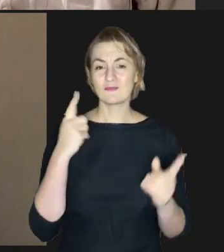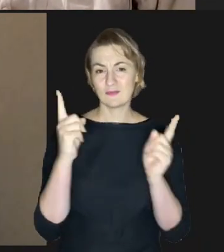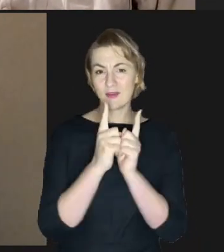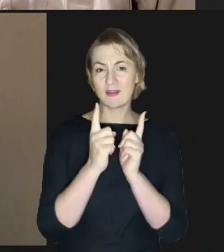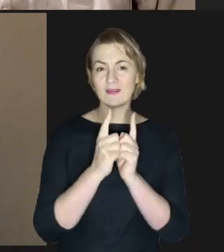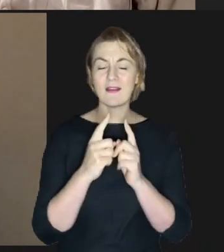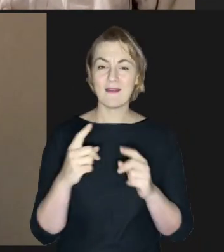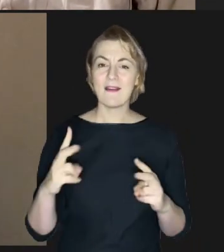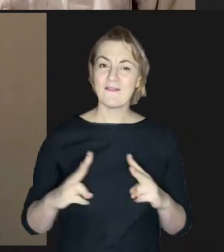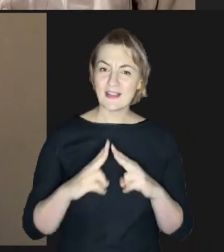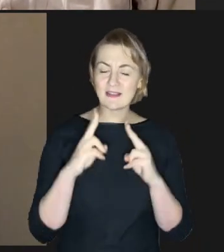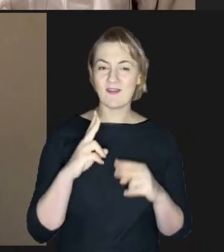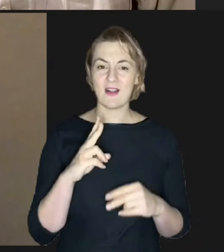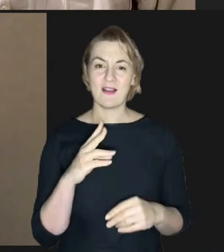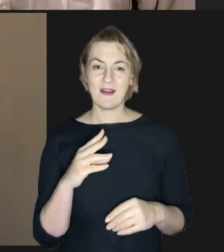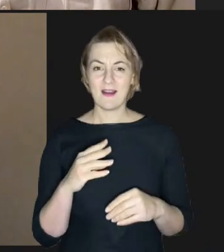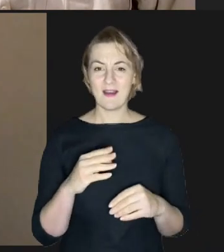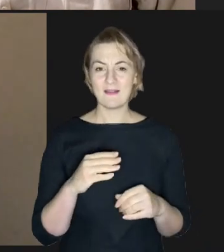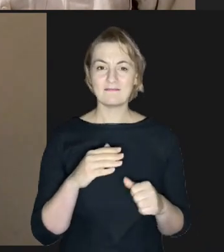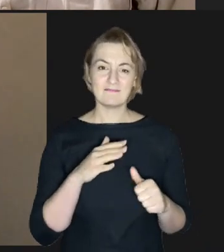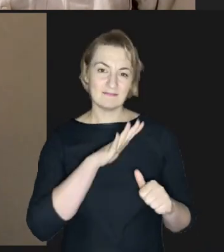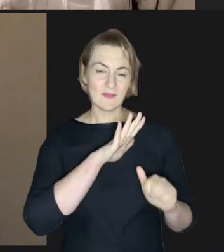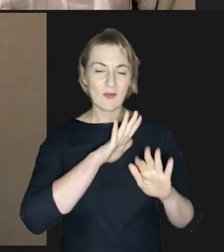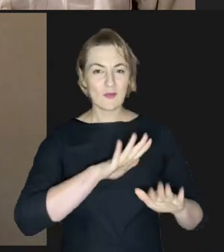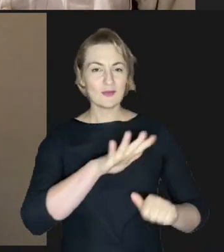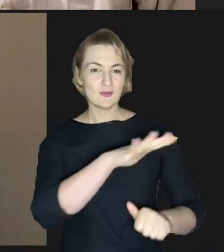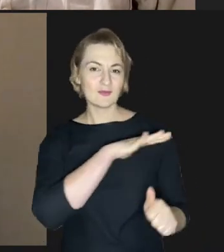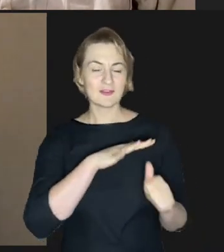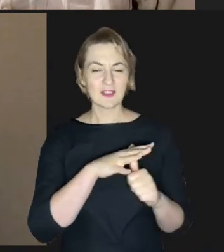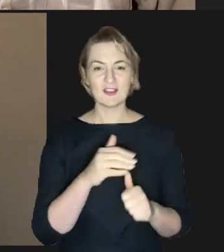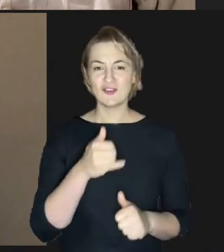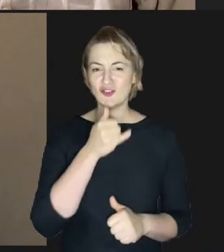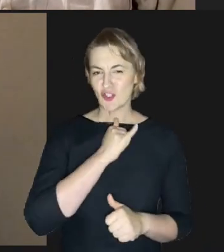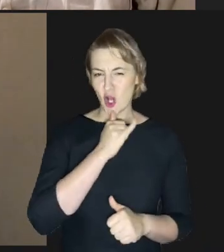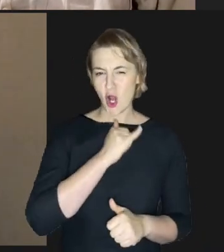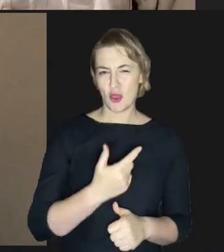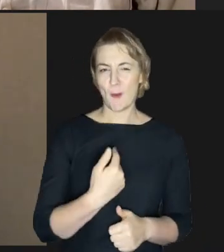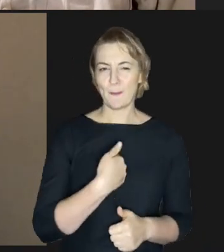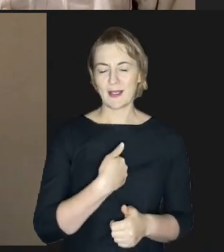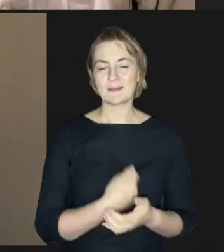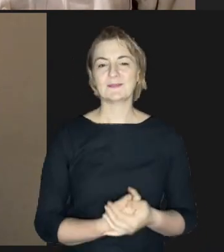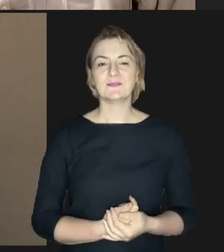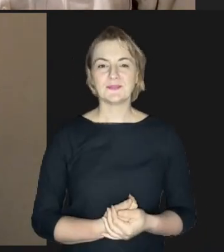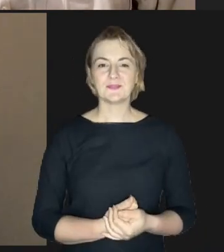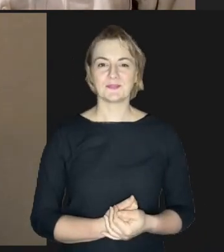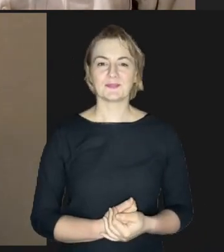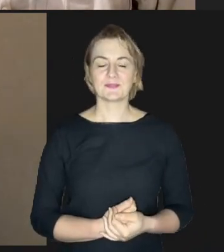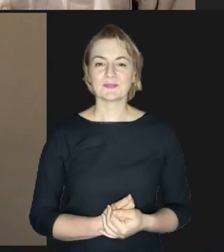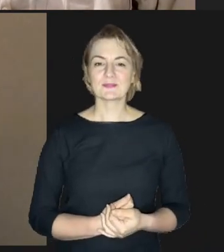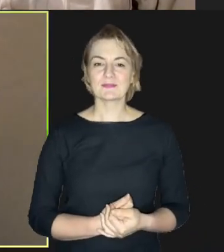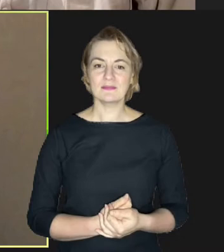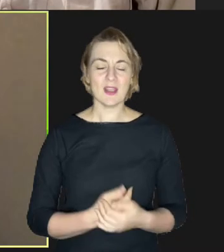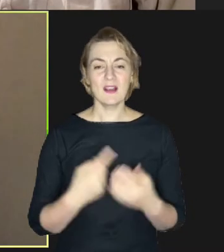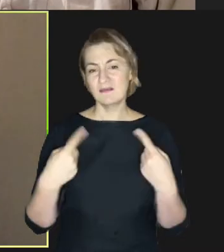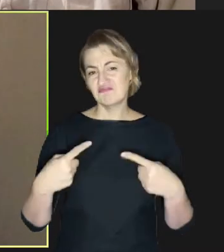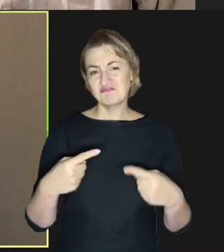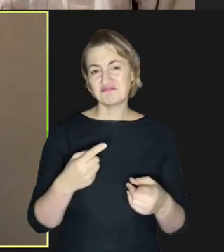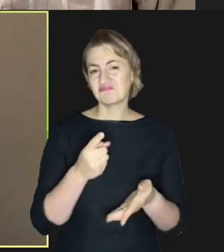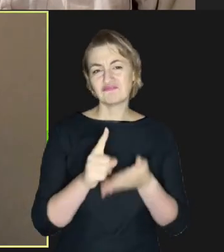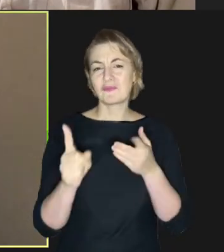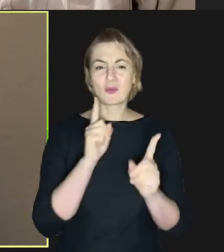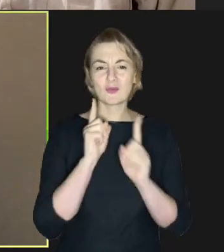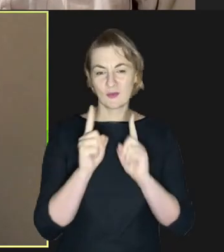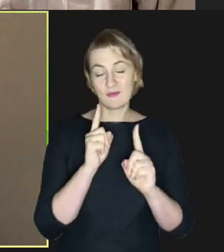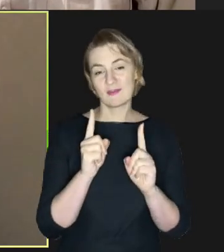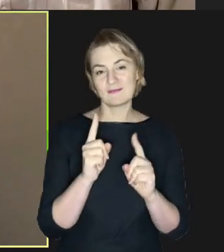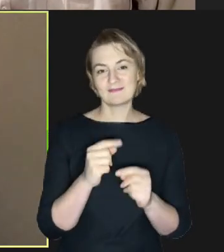Zielonomi, no ale nie było okazji do tego typu rozmowy, która nas czeka. Ja